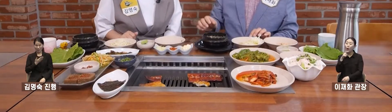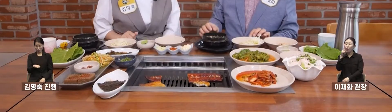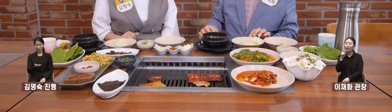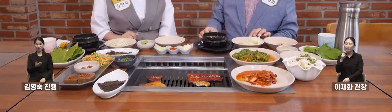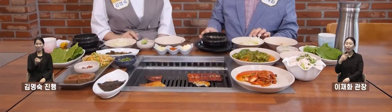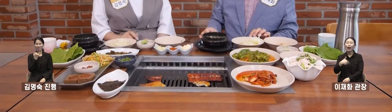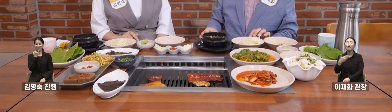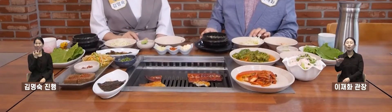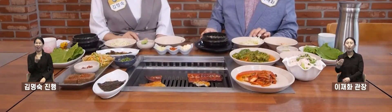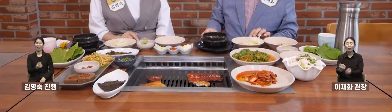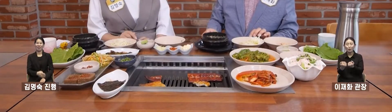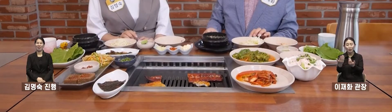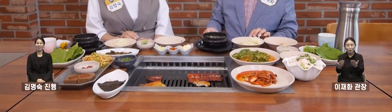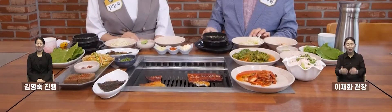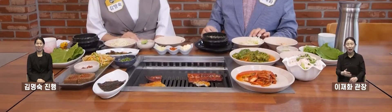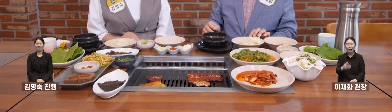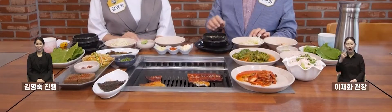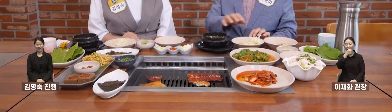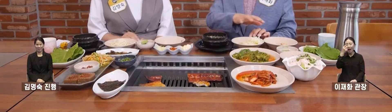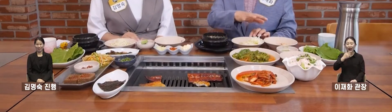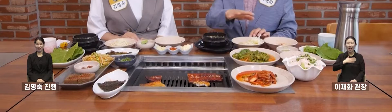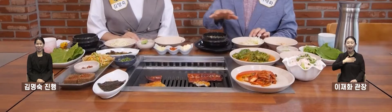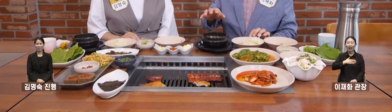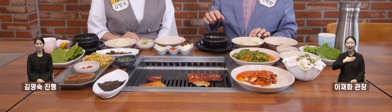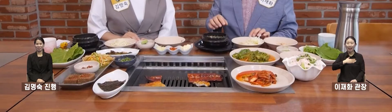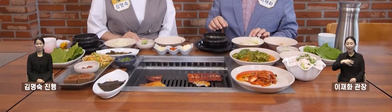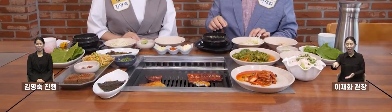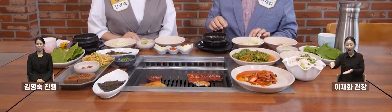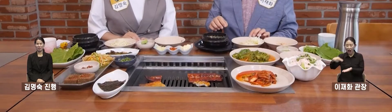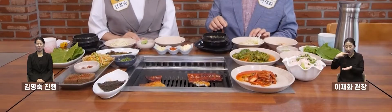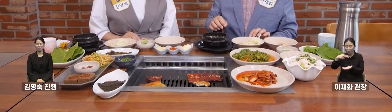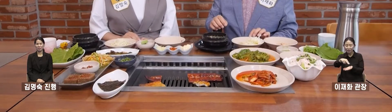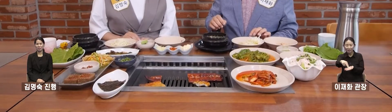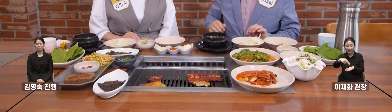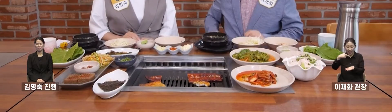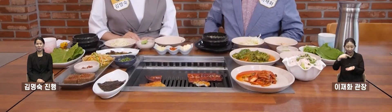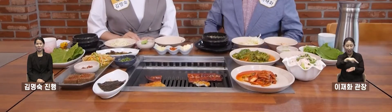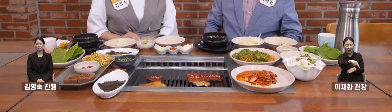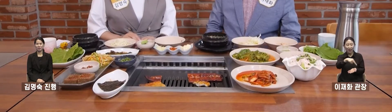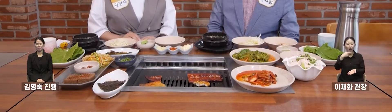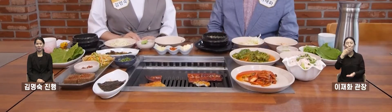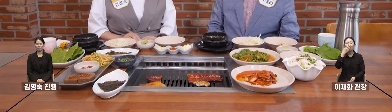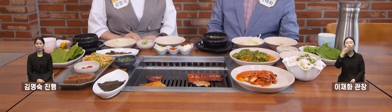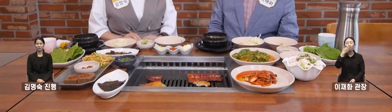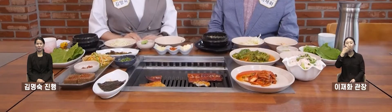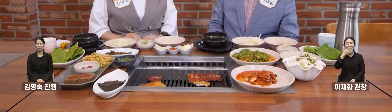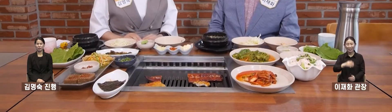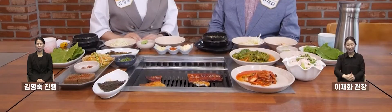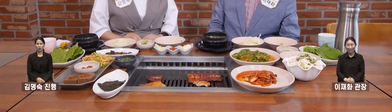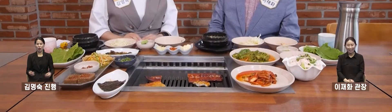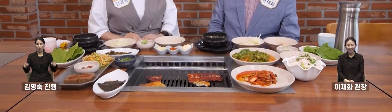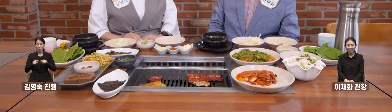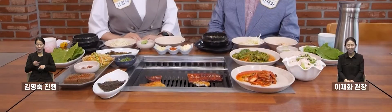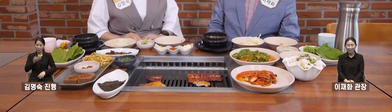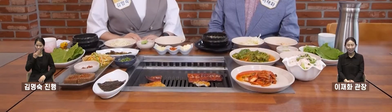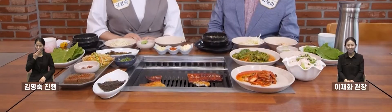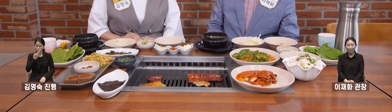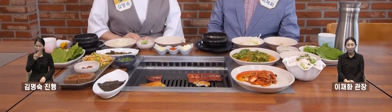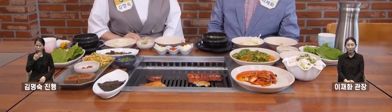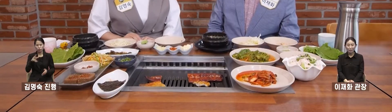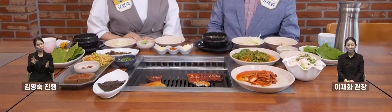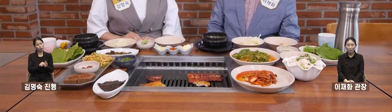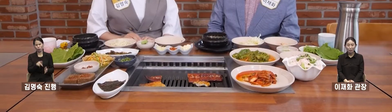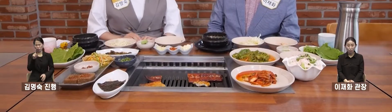콩나물입니다. 네, 이렇게 가르쳐주면은 저희들이 위치를 파악을 해서 이렇게 잘 챙겨 먹을 수도 있고 그럼